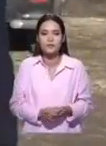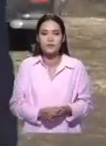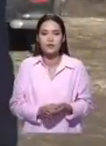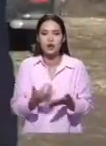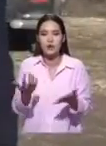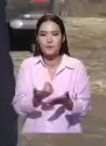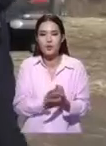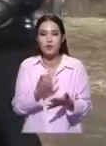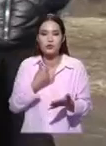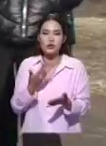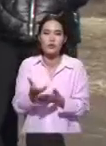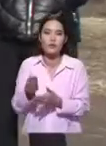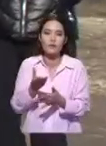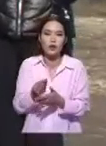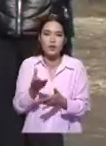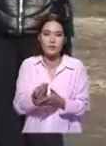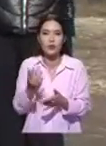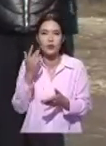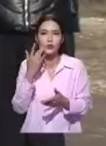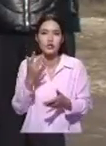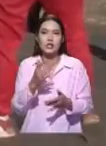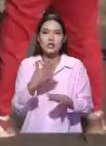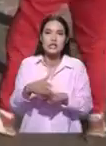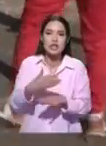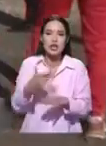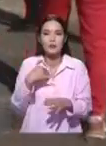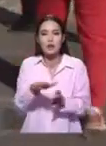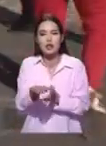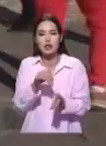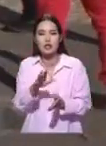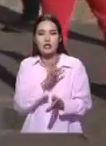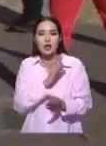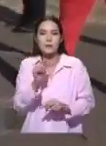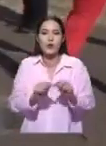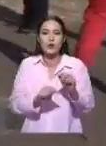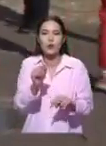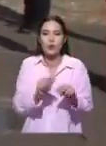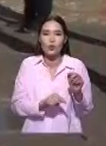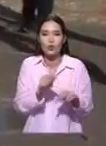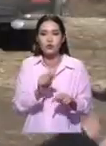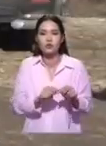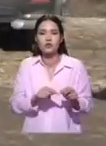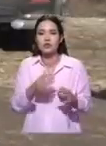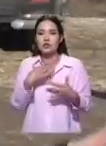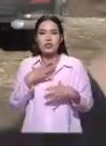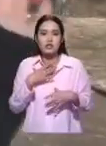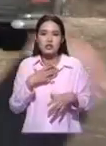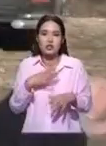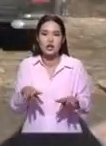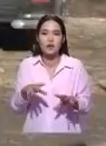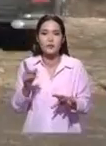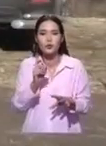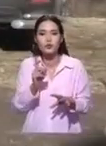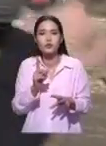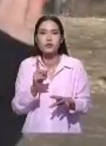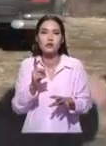получается, выплачивали как в рассрочку, взяли, набрали кредитов, назанимали у родственников. Стройка шла, менее было бы обидно. Стройка